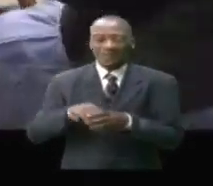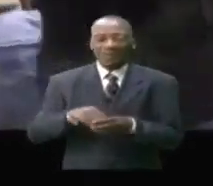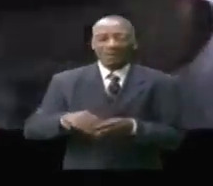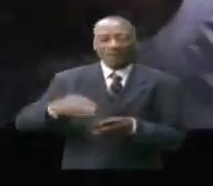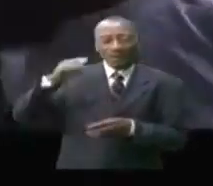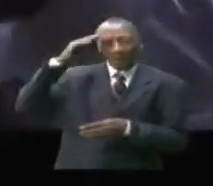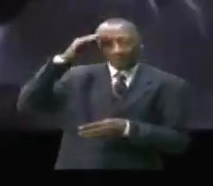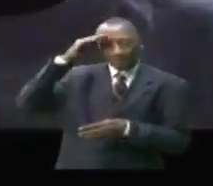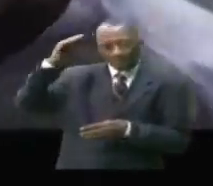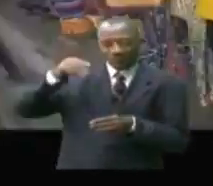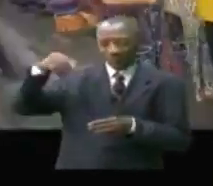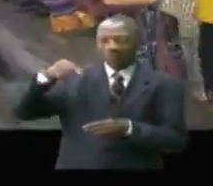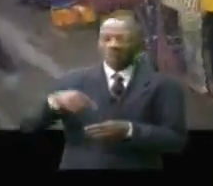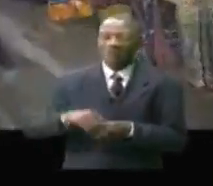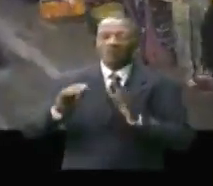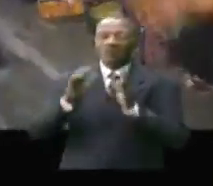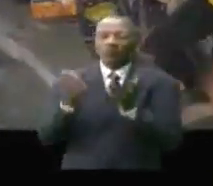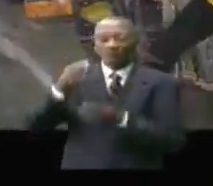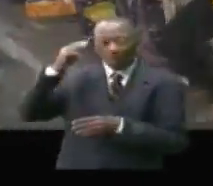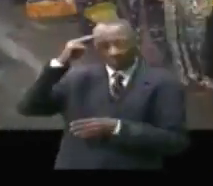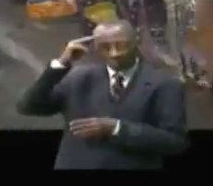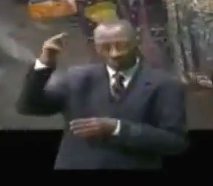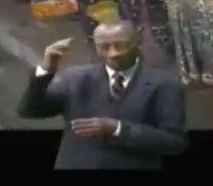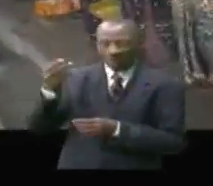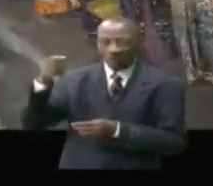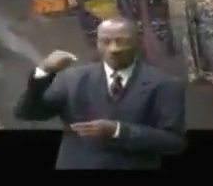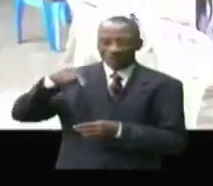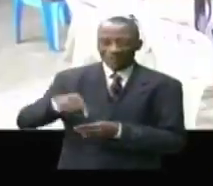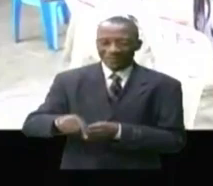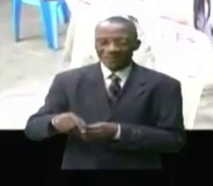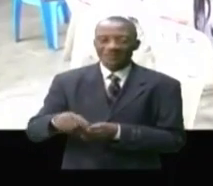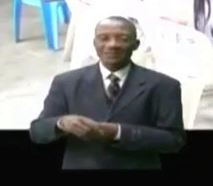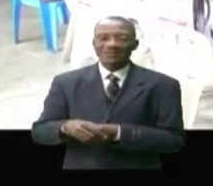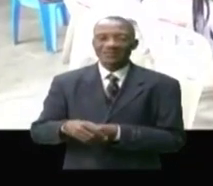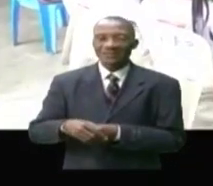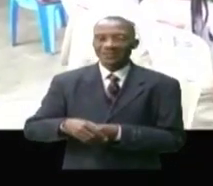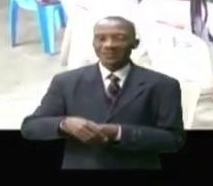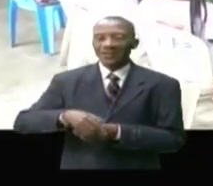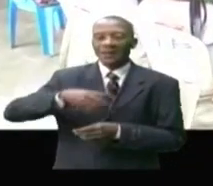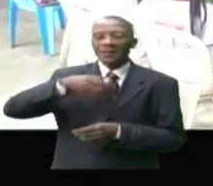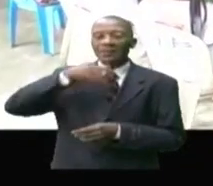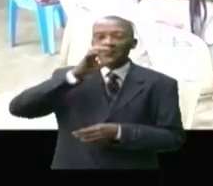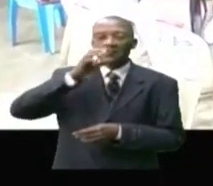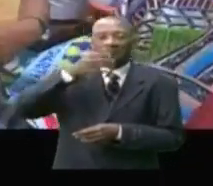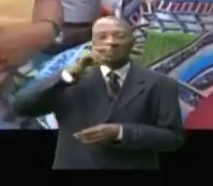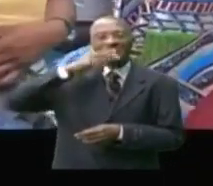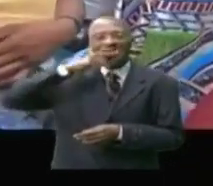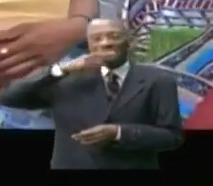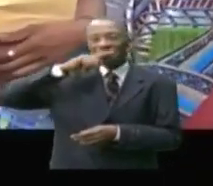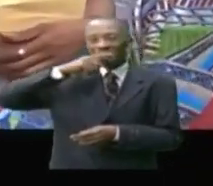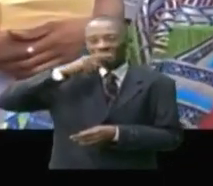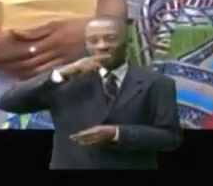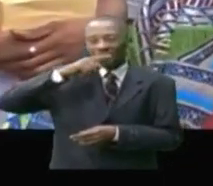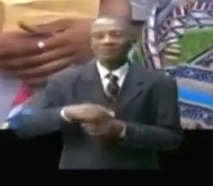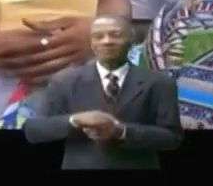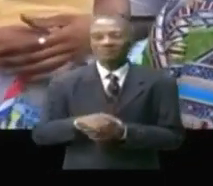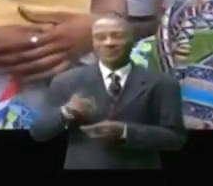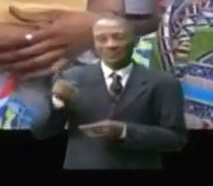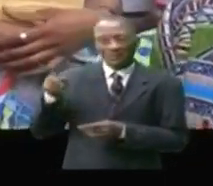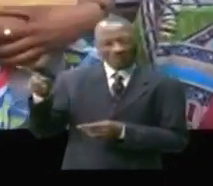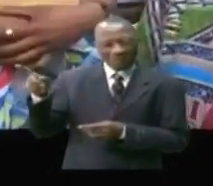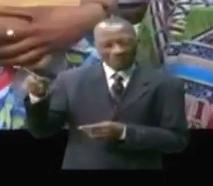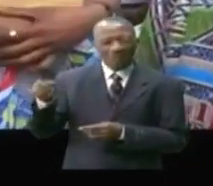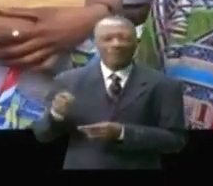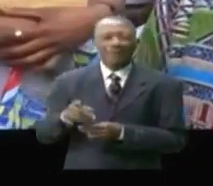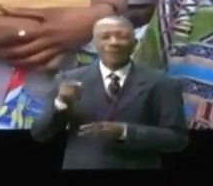un problème sérieux de l'eau potable. La charité et aide aux démunis sont leur rôle. Nous sommes juste venus voir la population de